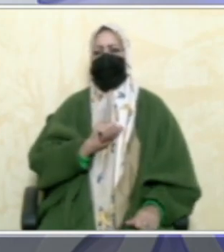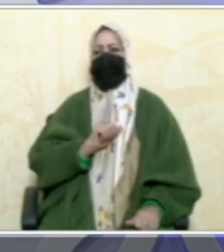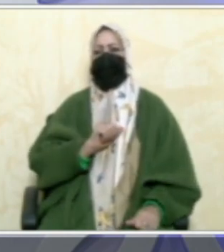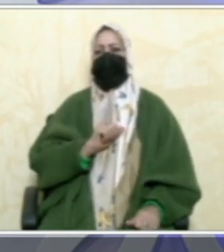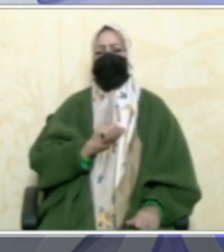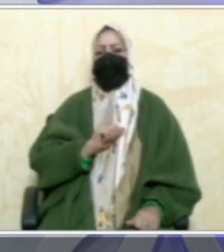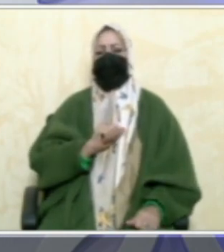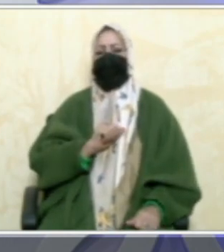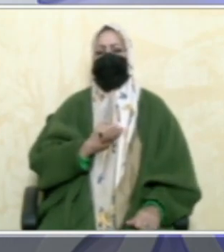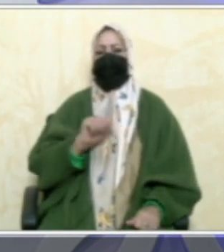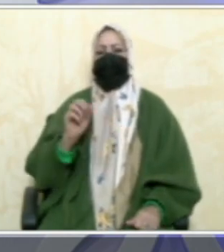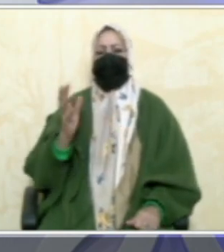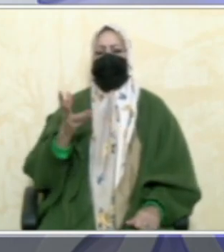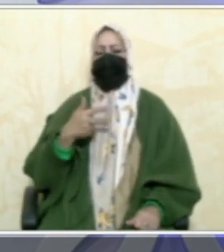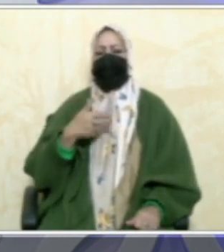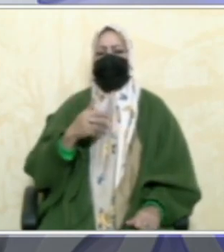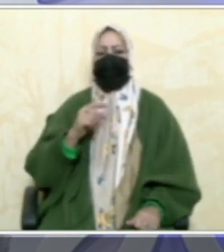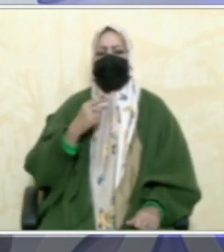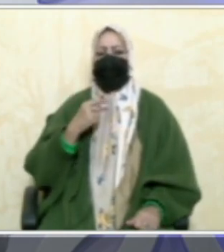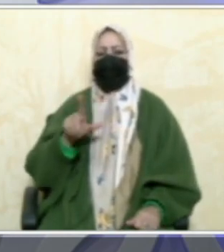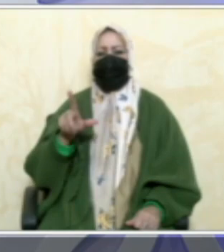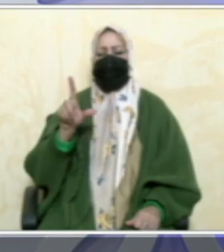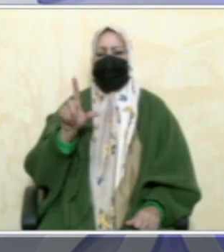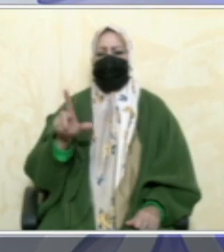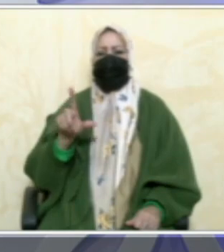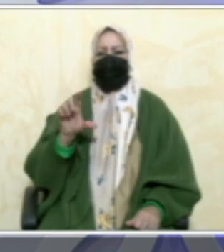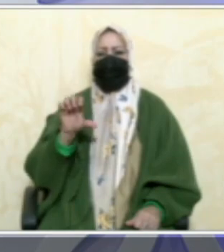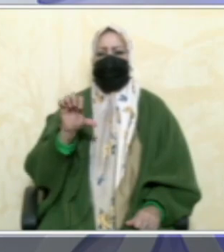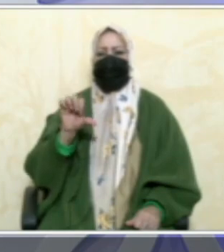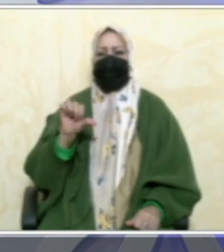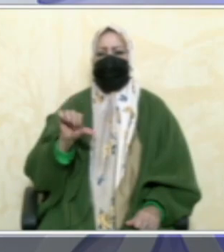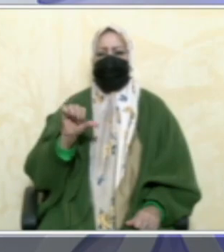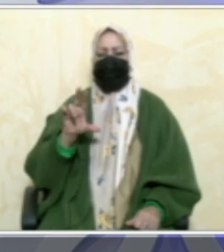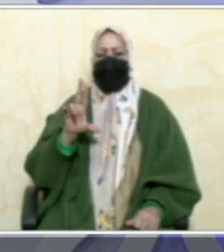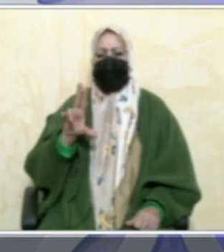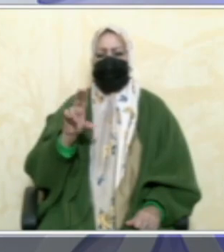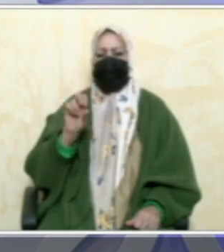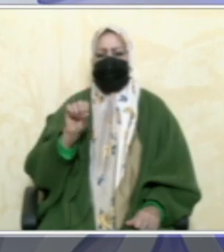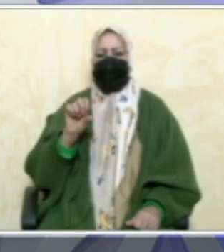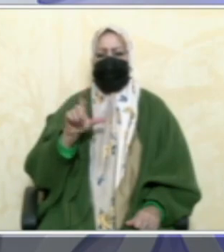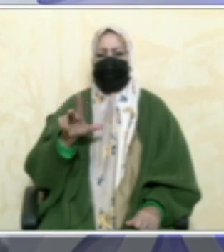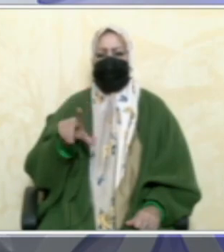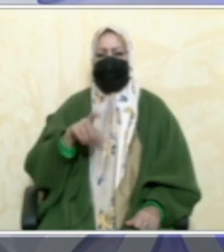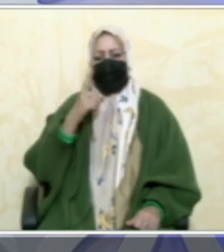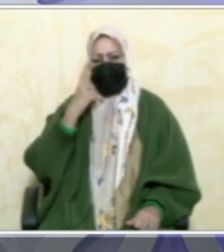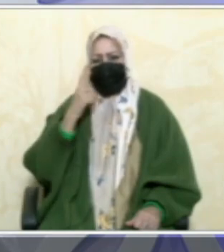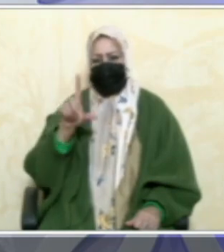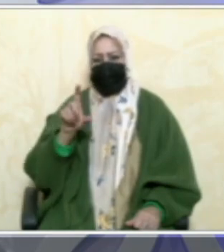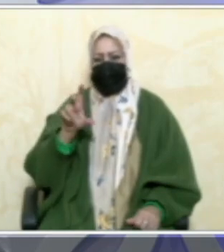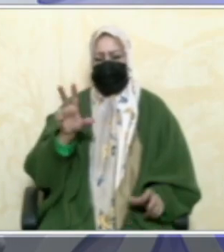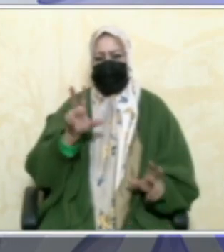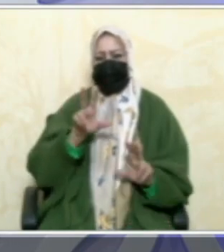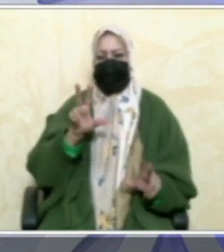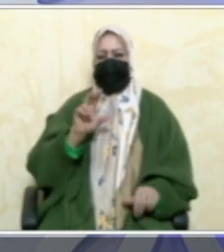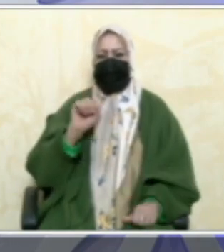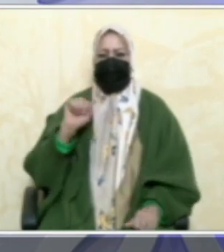ما نعرفهاش، والله حتى أشكالهم ما نعرفهم. لكن واحد قال لا هذه قناة خاصة ما يعرفش سمى